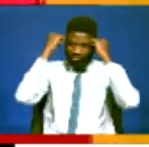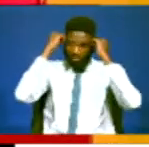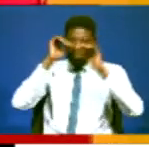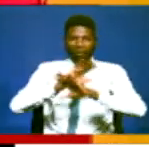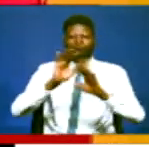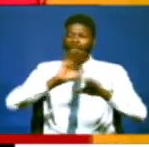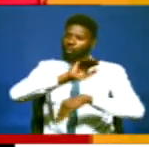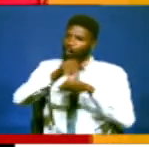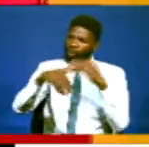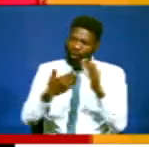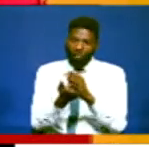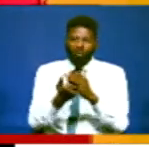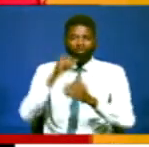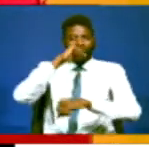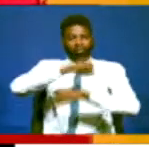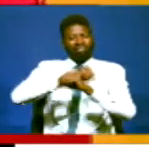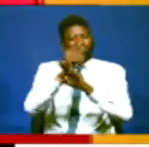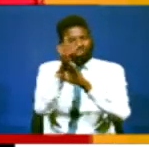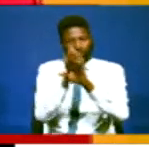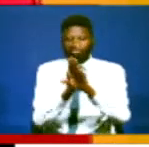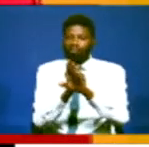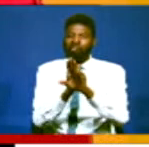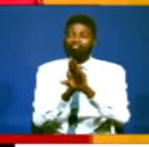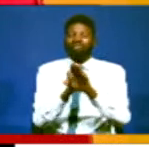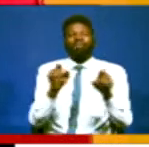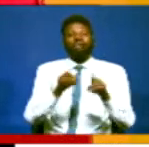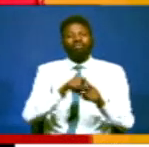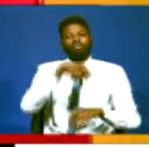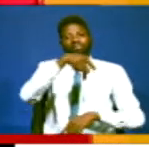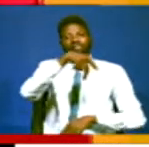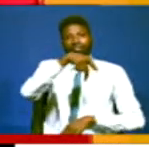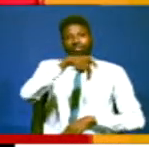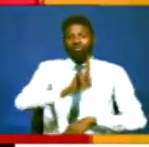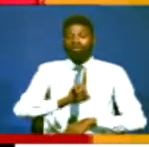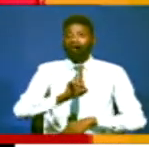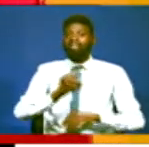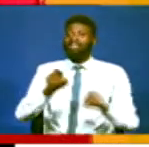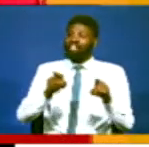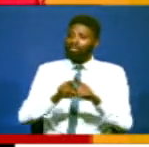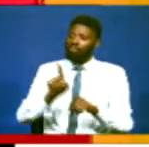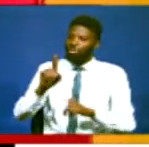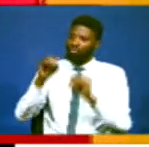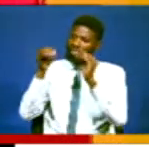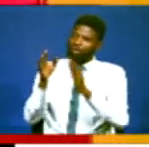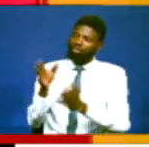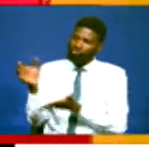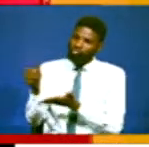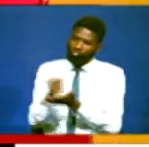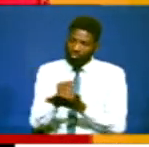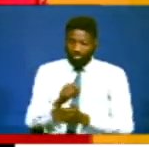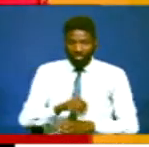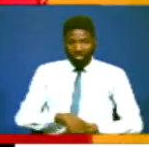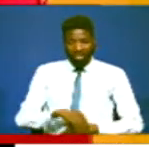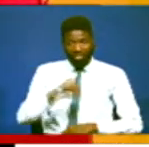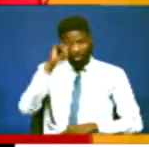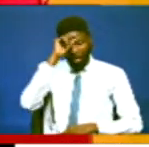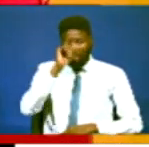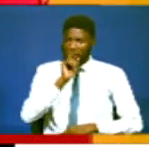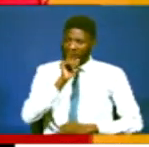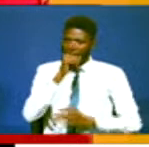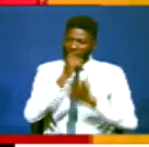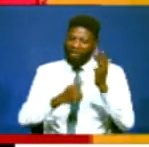hao walimu. Halafu mwalimu mmoja ameajiriwa, licha ya kwamba serikali inajaribu kusema kwamba na walimu ambao wako katika hizi shule